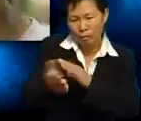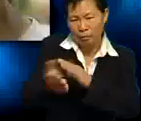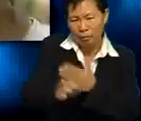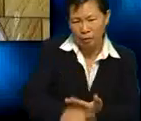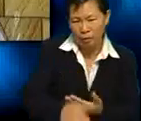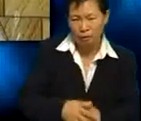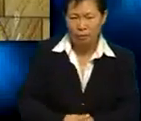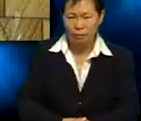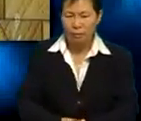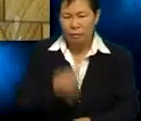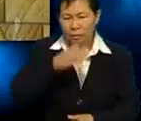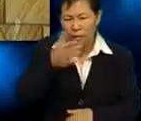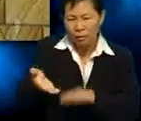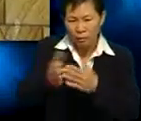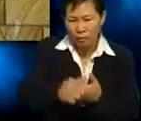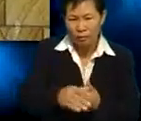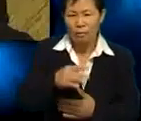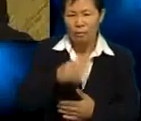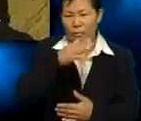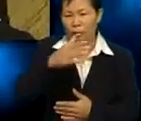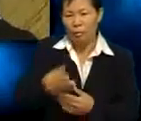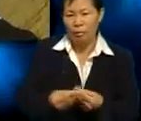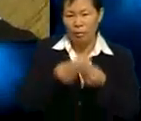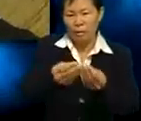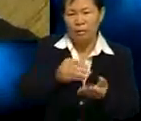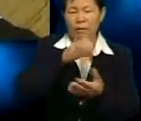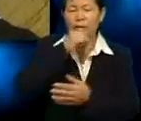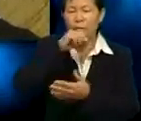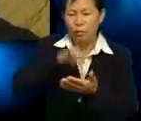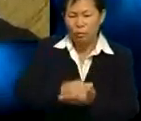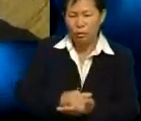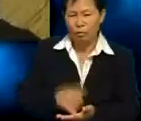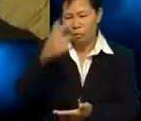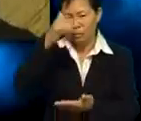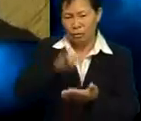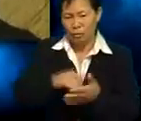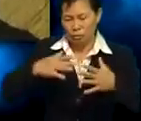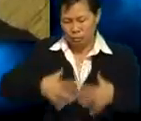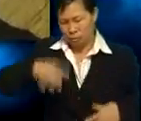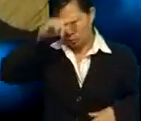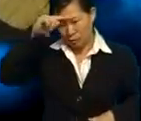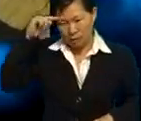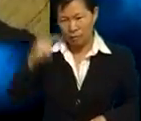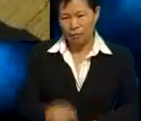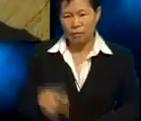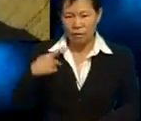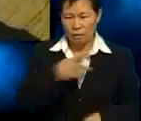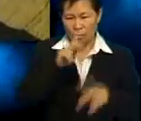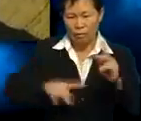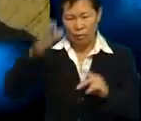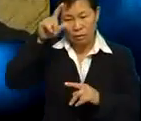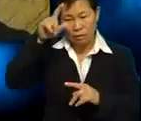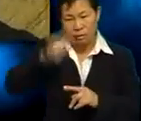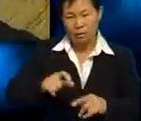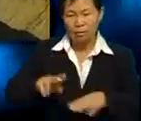Ha? Nenek awak yang selalu kasi kita limau tu? Ya, sebab itulah saya memakai baju hitam. Kita orang Cina mesti